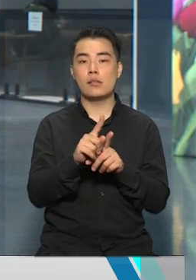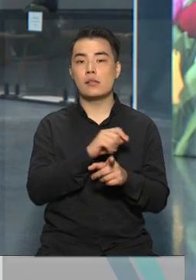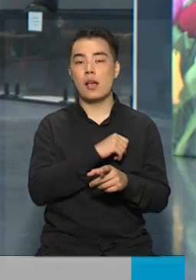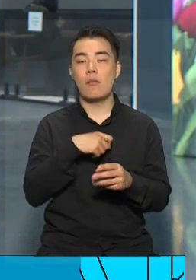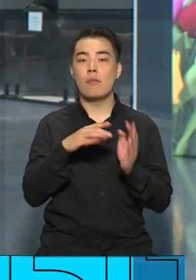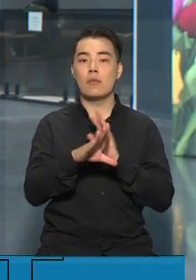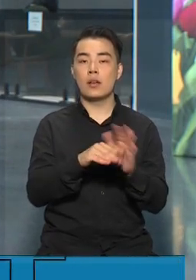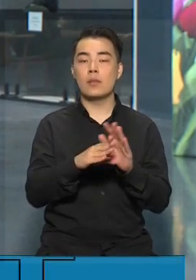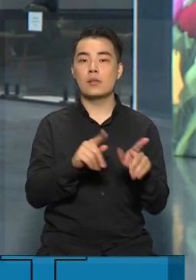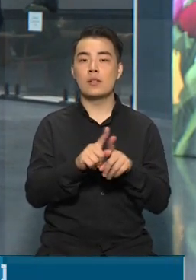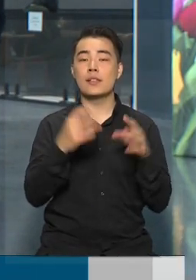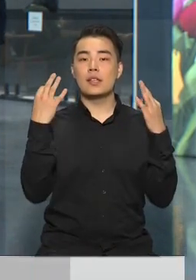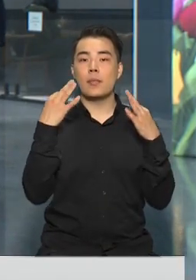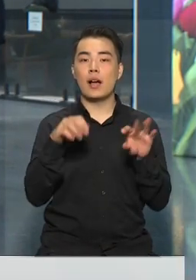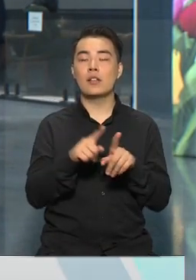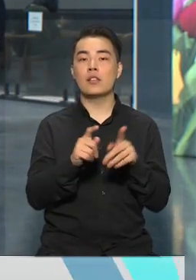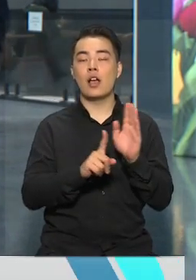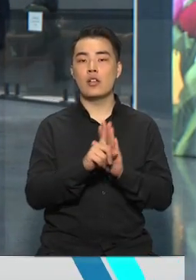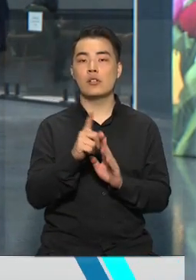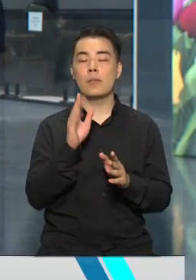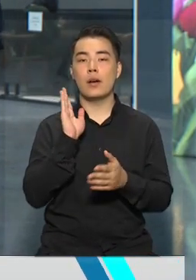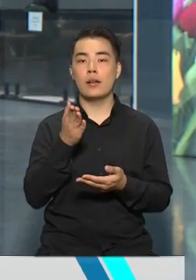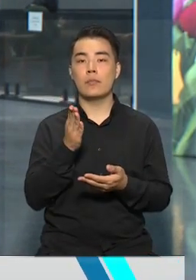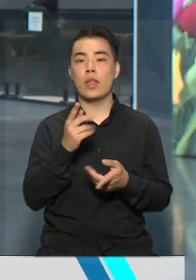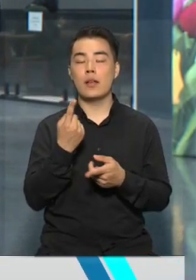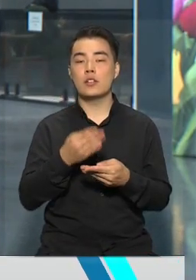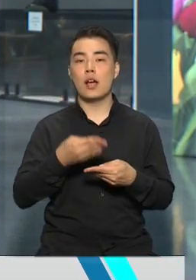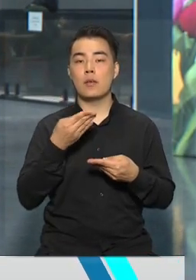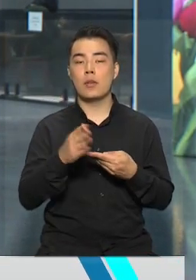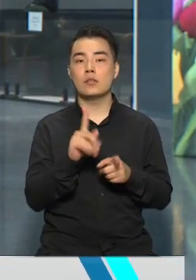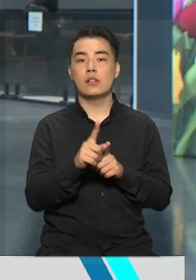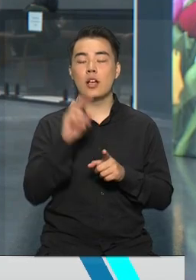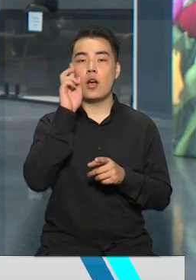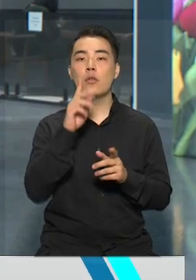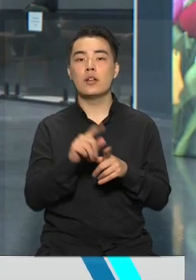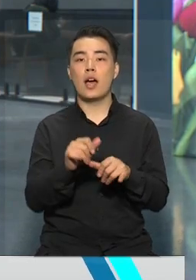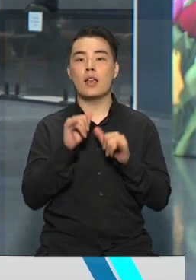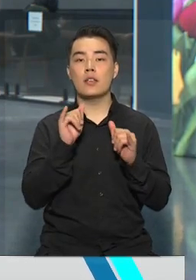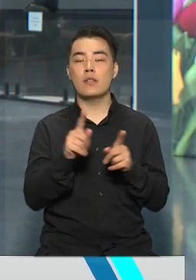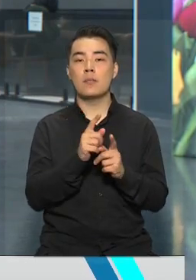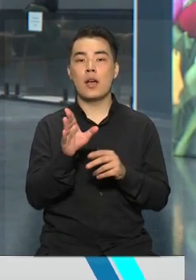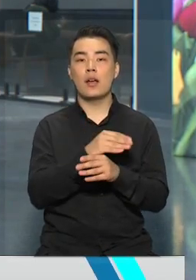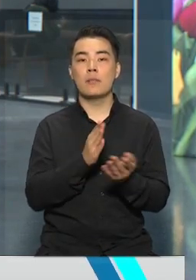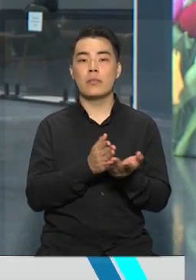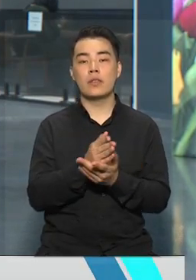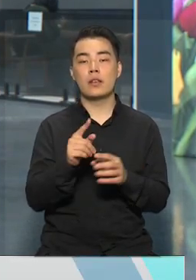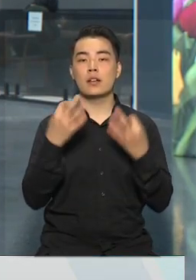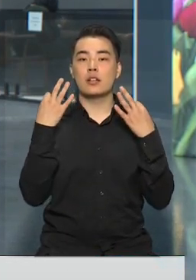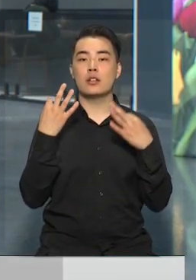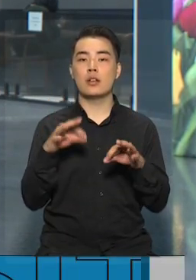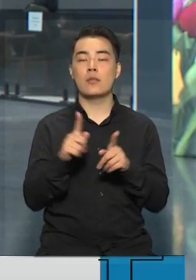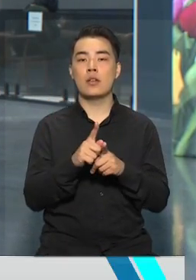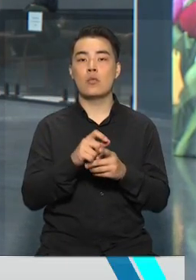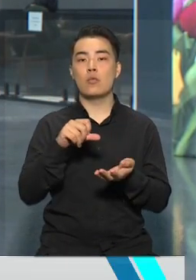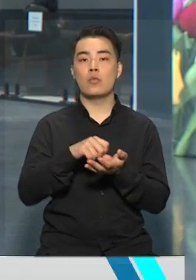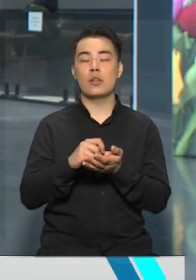Мұндай сайлаулар демократияға бастайтын даңғыл жол, яғни халыққа, елдің дамуына, әлеуметтік экономикалық мәселелердің шешілуіне